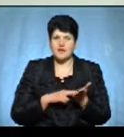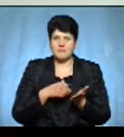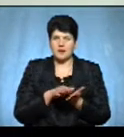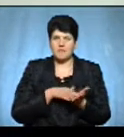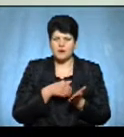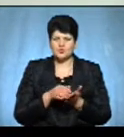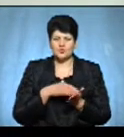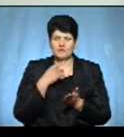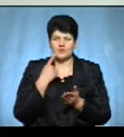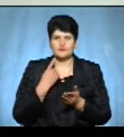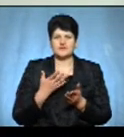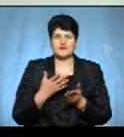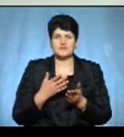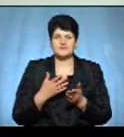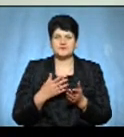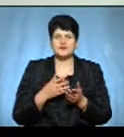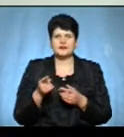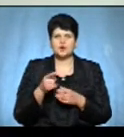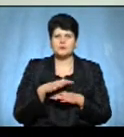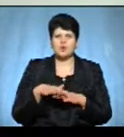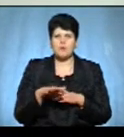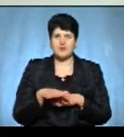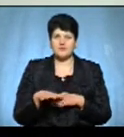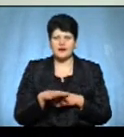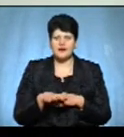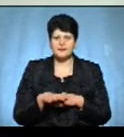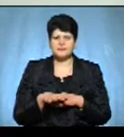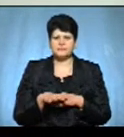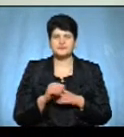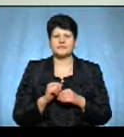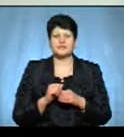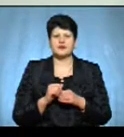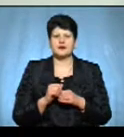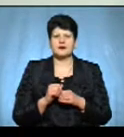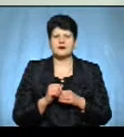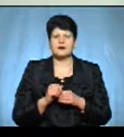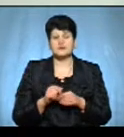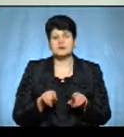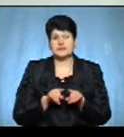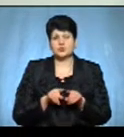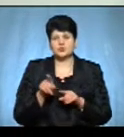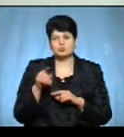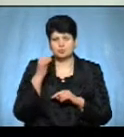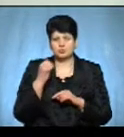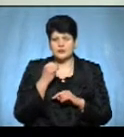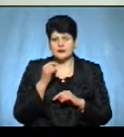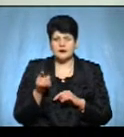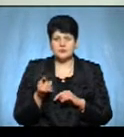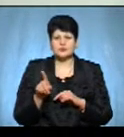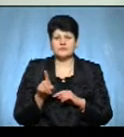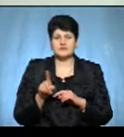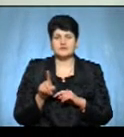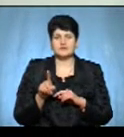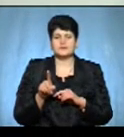днів заспокоював, і кілька днів ще казав, що я на Тернопільському майдані. Ось. Але також йому подякував, що